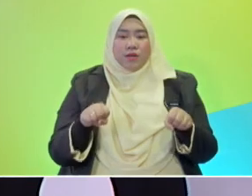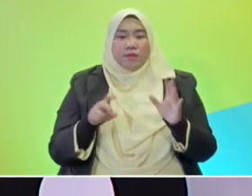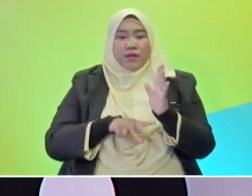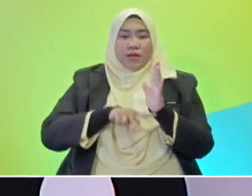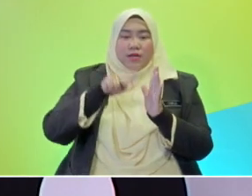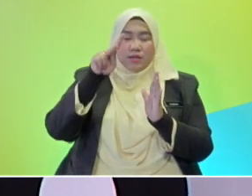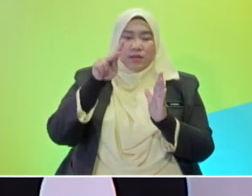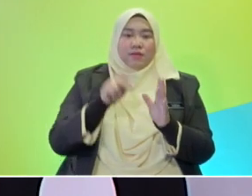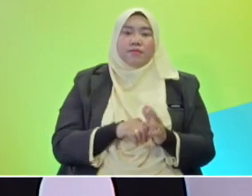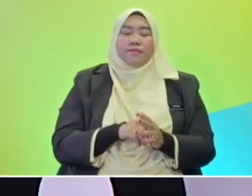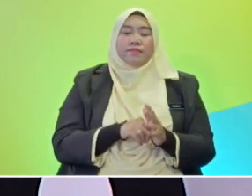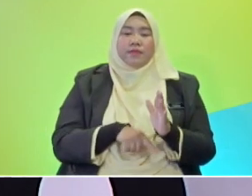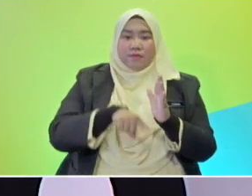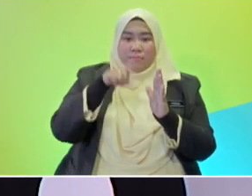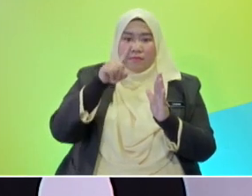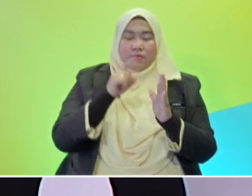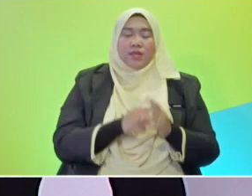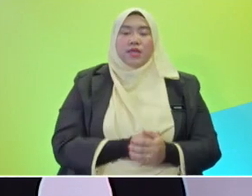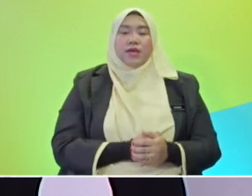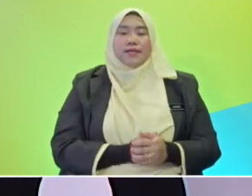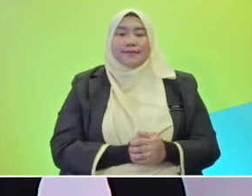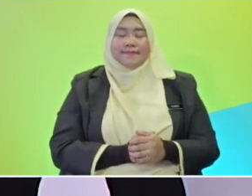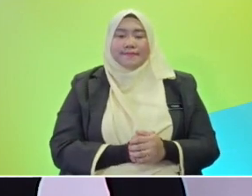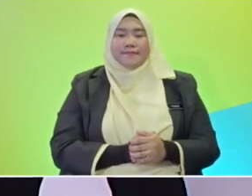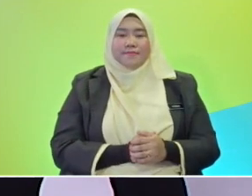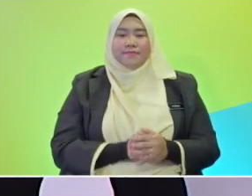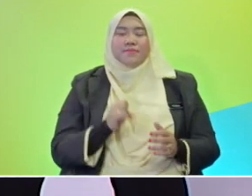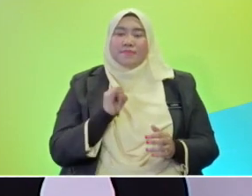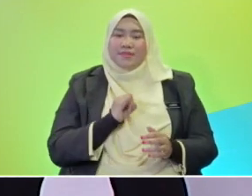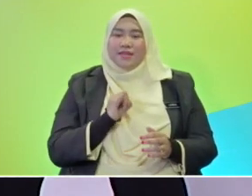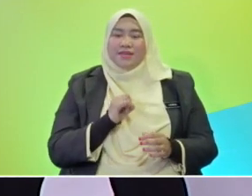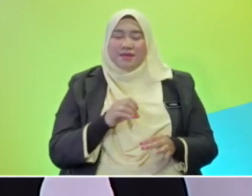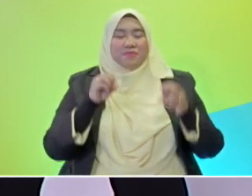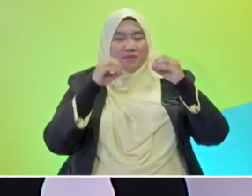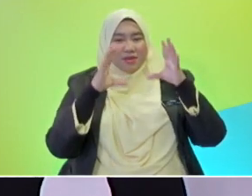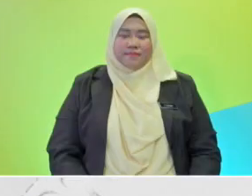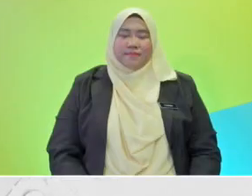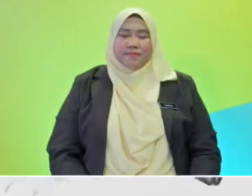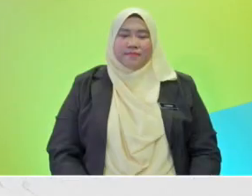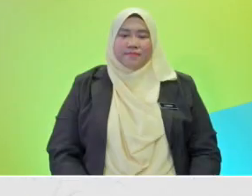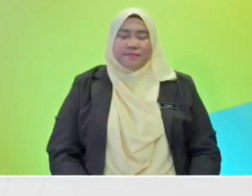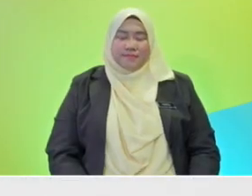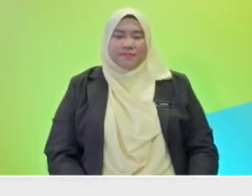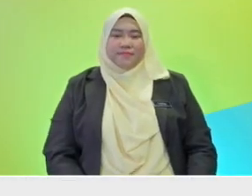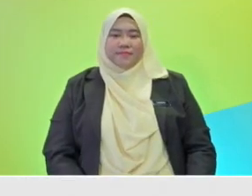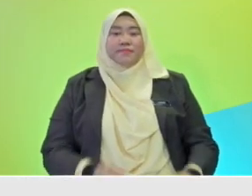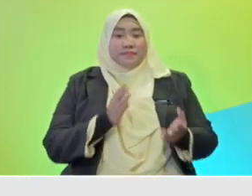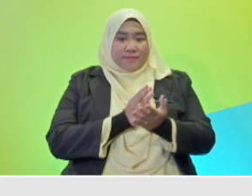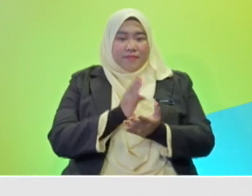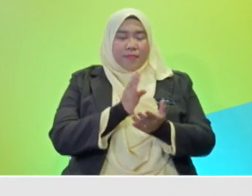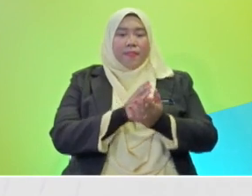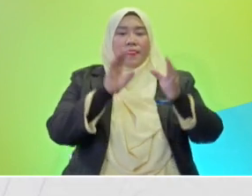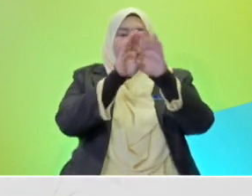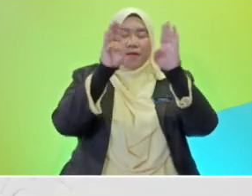rasanya memberi penjelasan yang jelas kepada guru-guru diluar sana oke seterusnya Cikgu